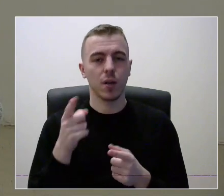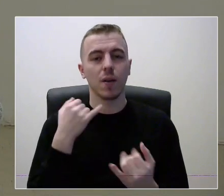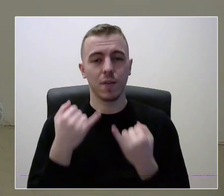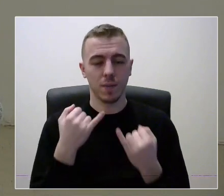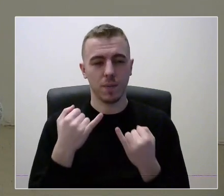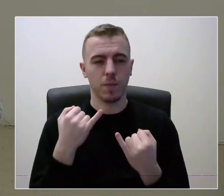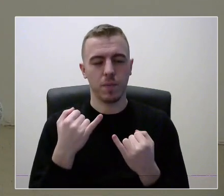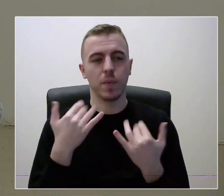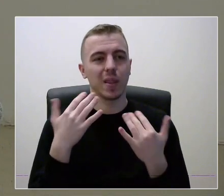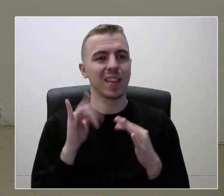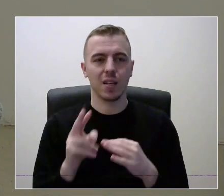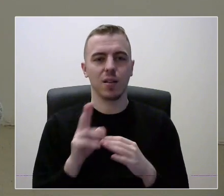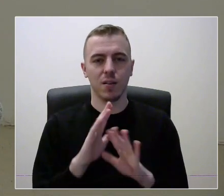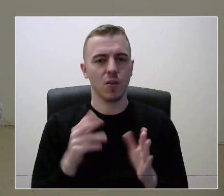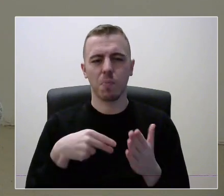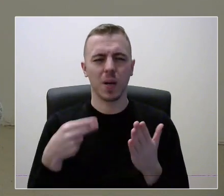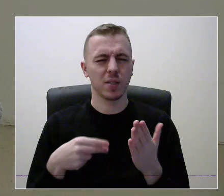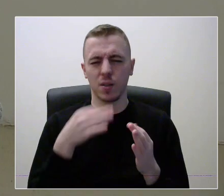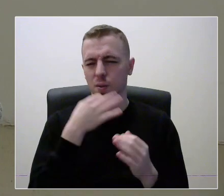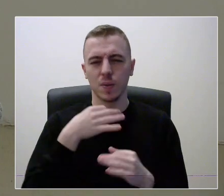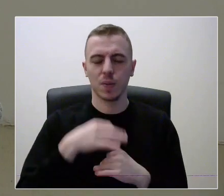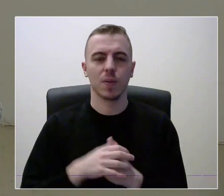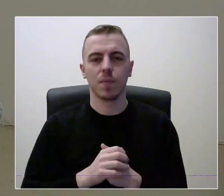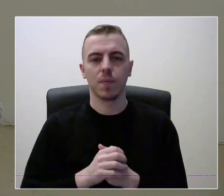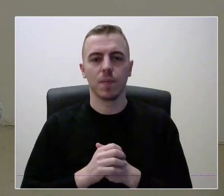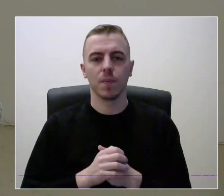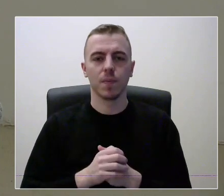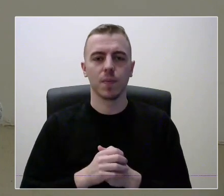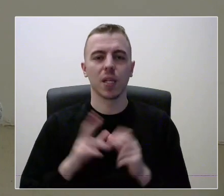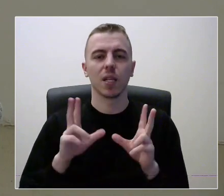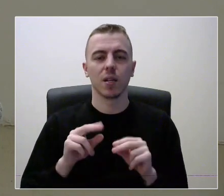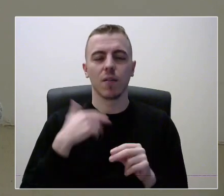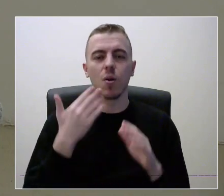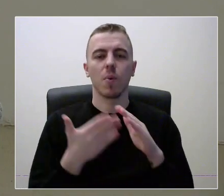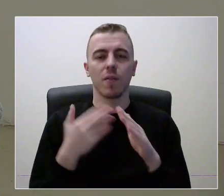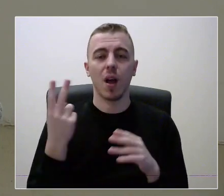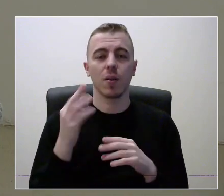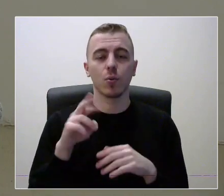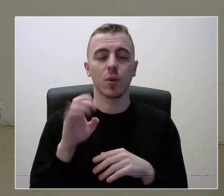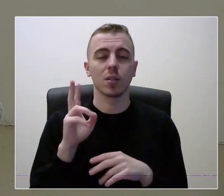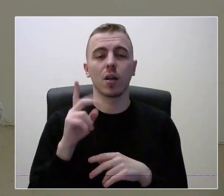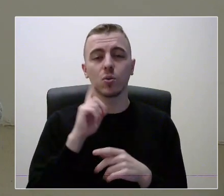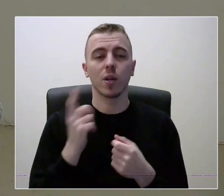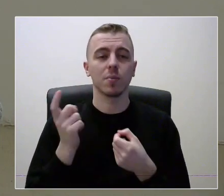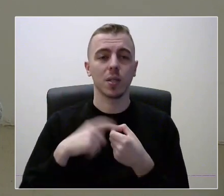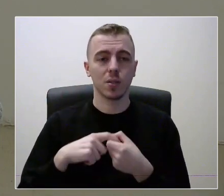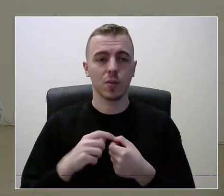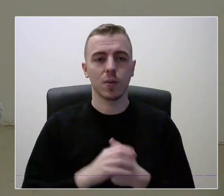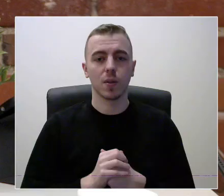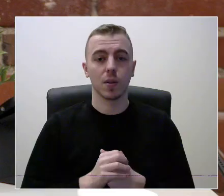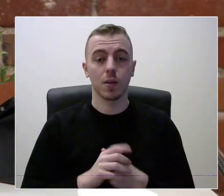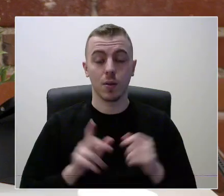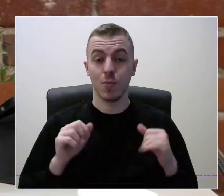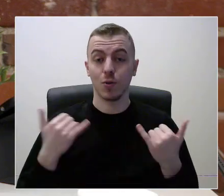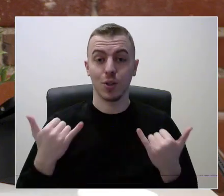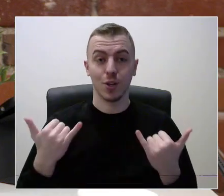koalicijos. Pasirašymo jokių dar neįvyko, tikrai ne, ir pakviesime po antro turo, kas norės dar prisijungti. Galėtume čia pasirašyti, taip, jeigu turėtume